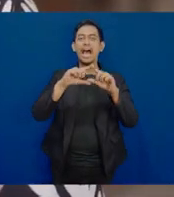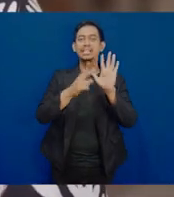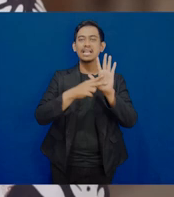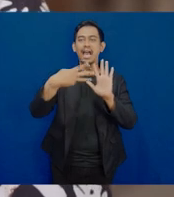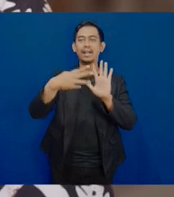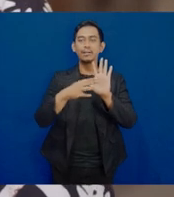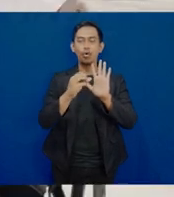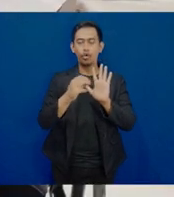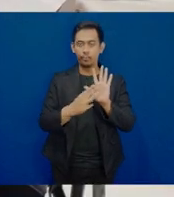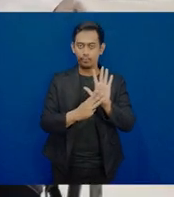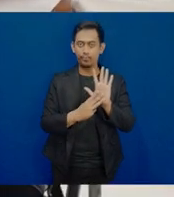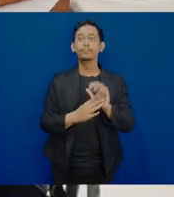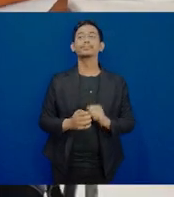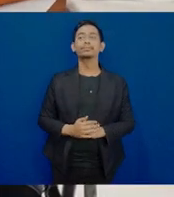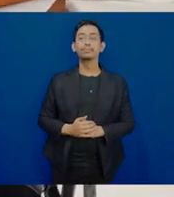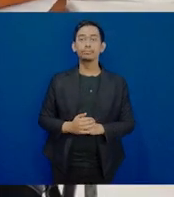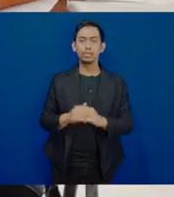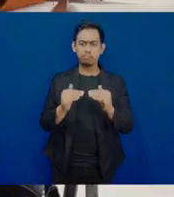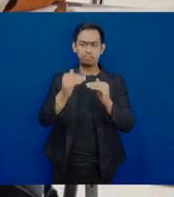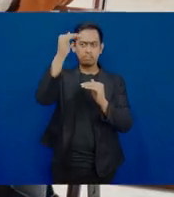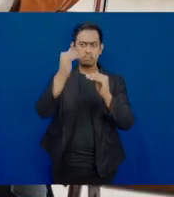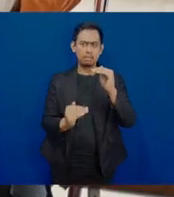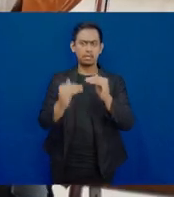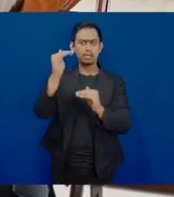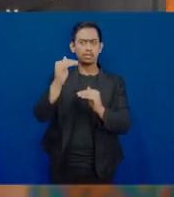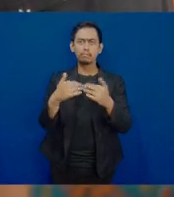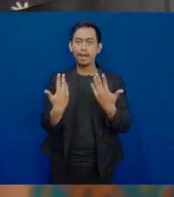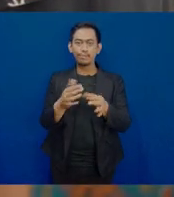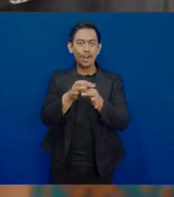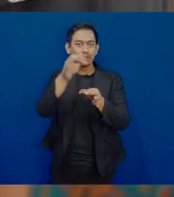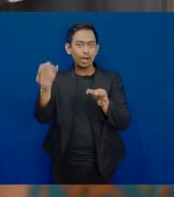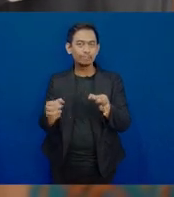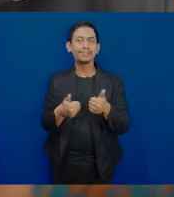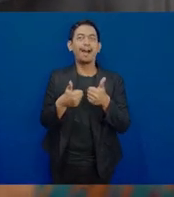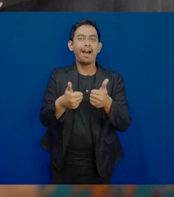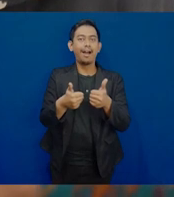tinggi, mereka juga mau bertanya, kalau begini bagaimana Bu, kalau begini bagaimana Bu.